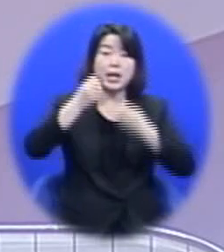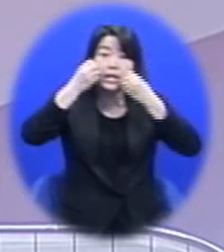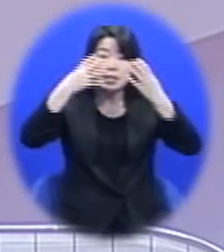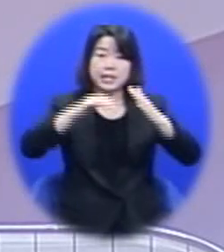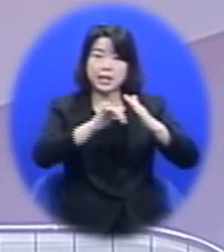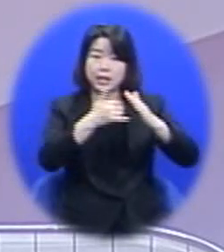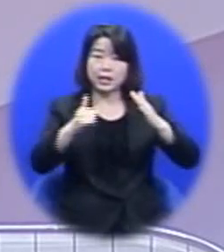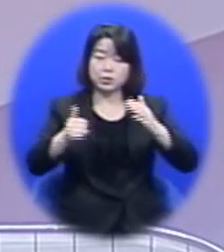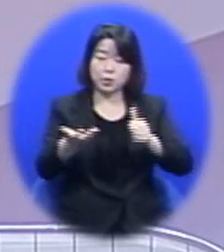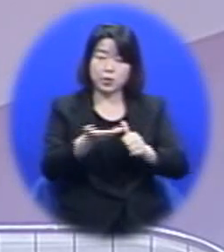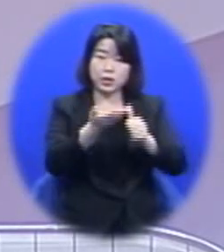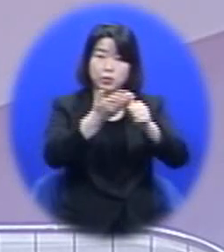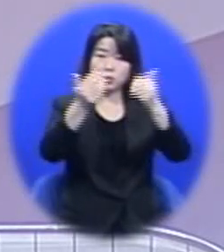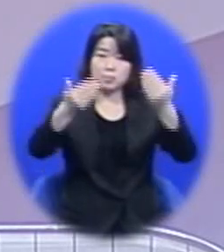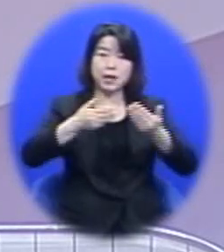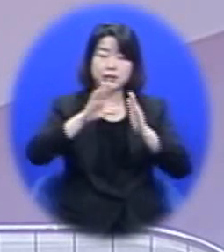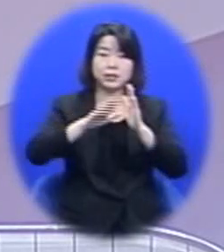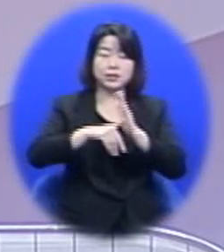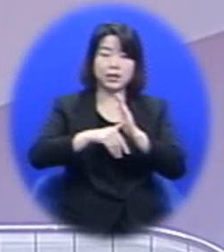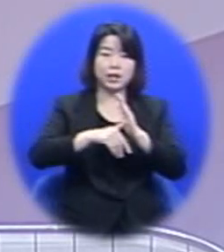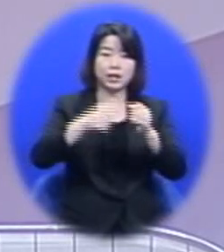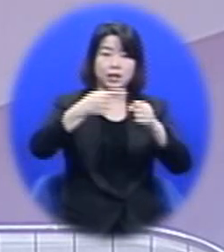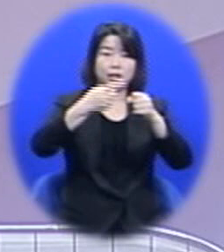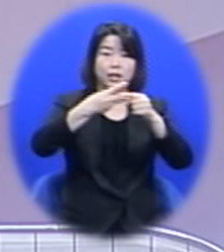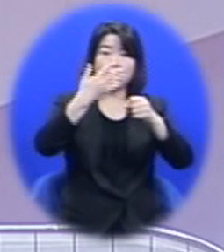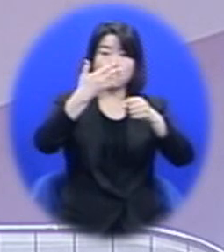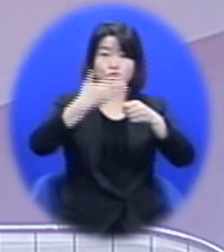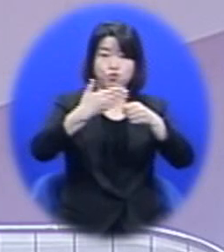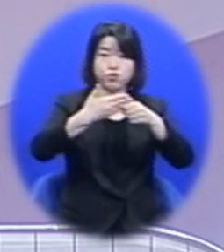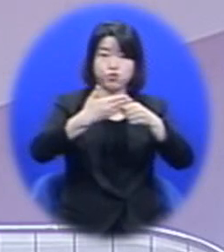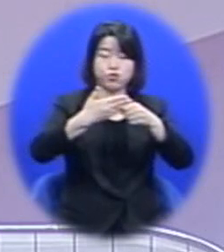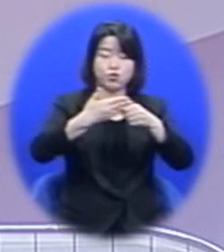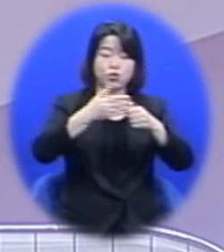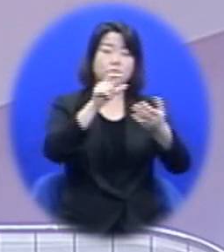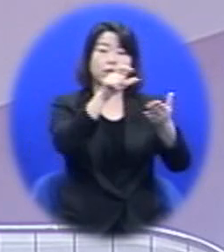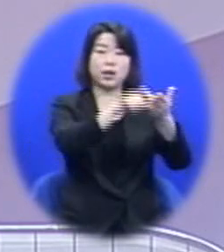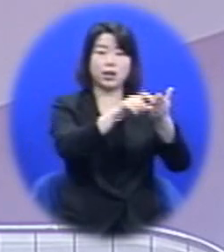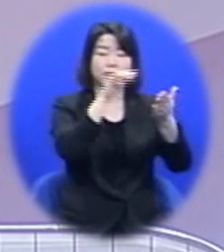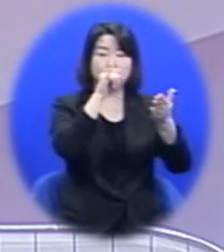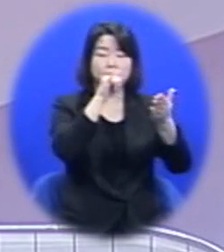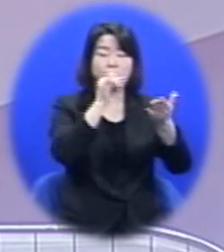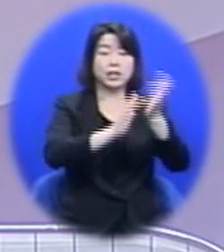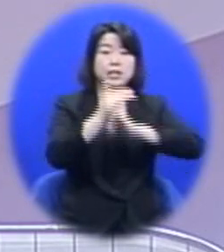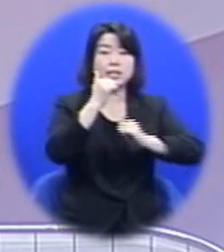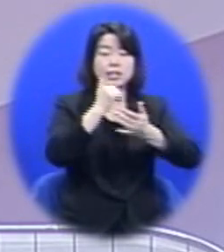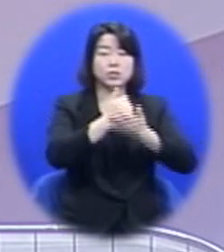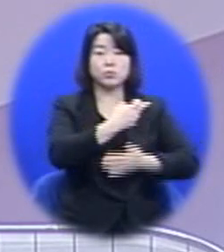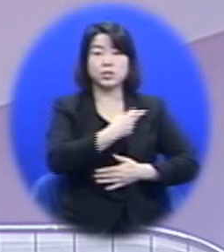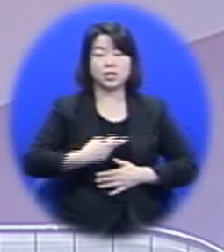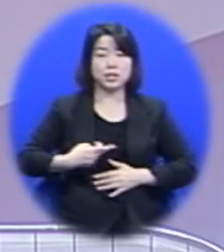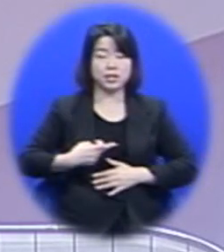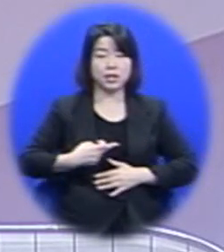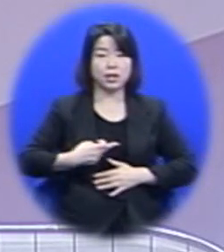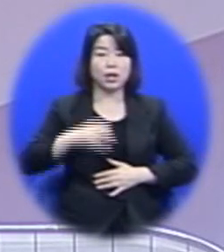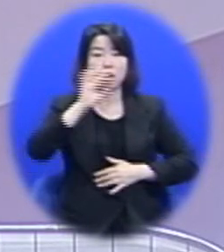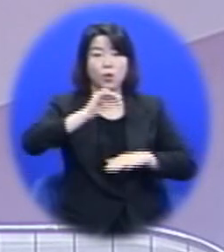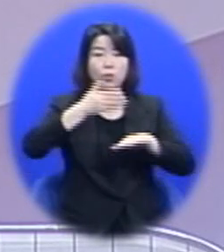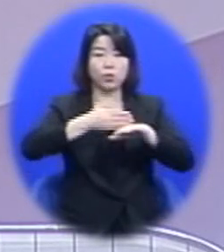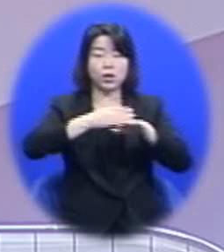양육을 받을 때 9단원에 나오는 메시지, 예수님의 사람 제자훈련 할 때 2단원에 나오는